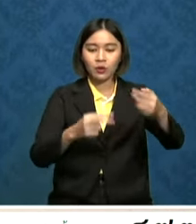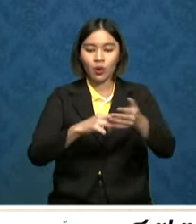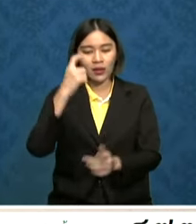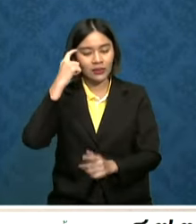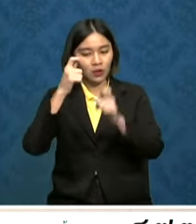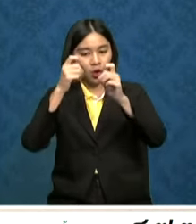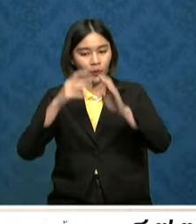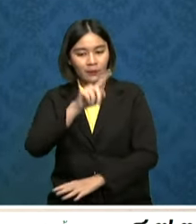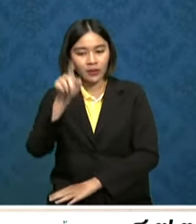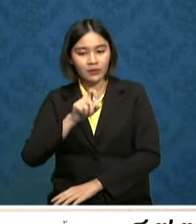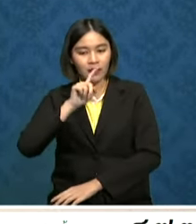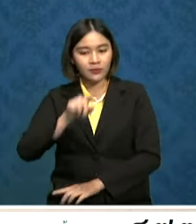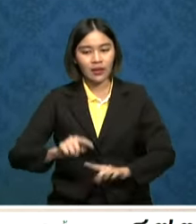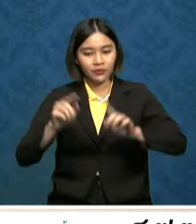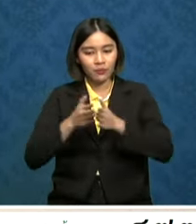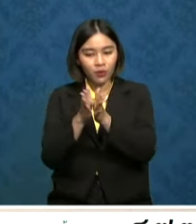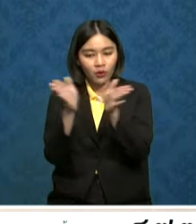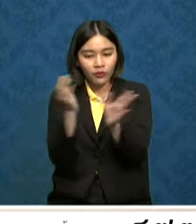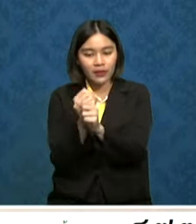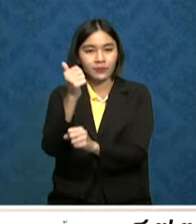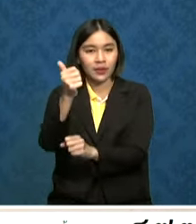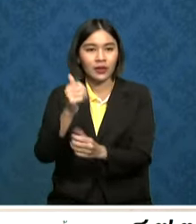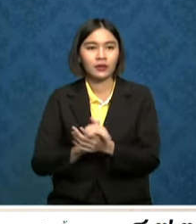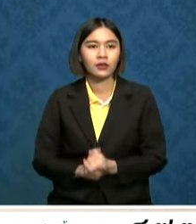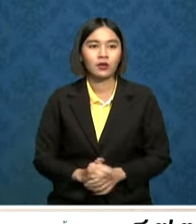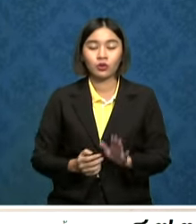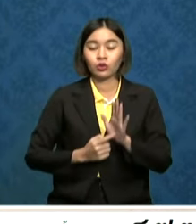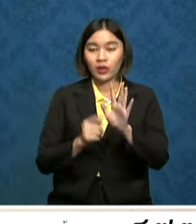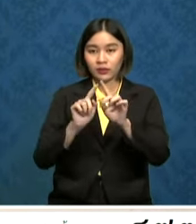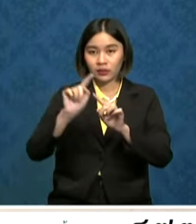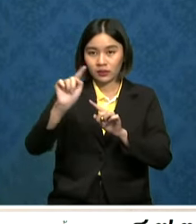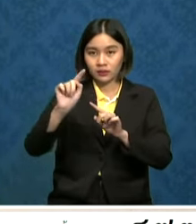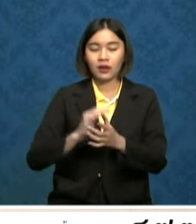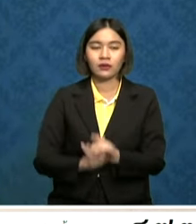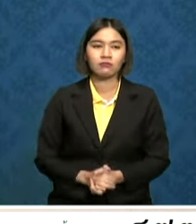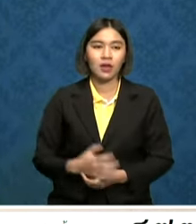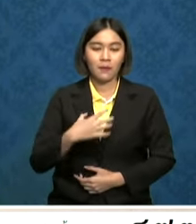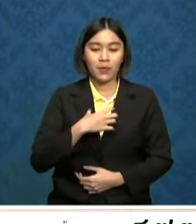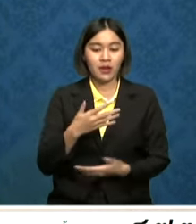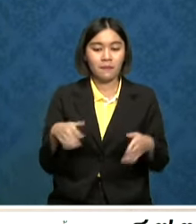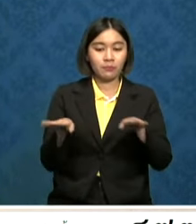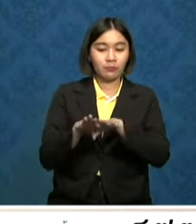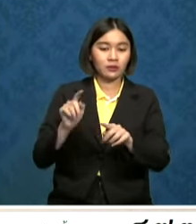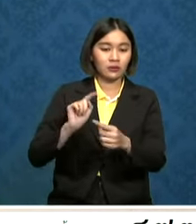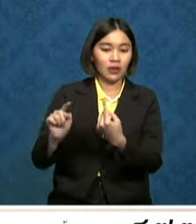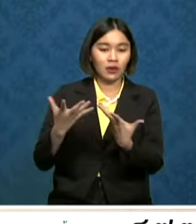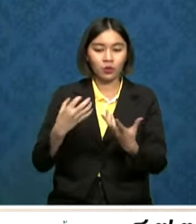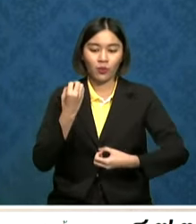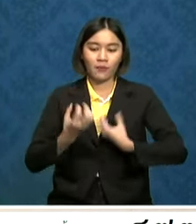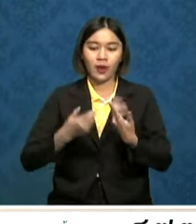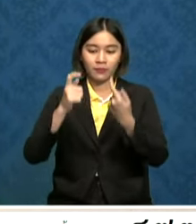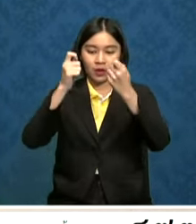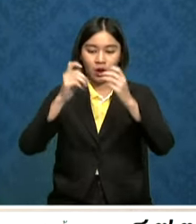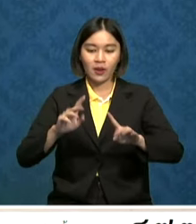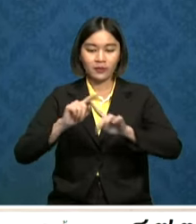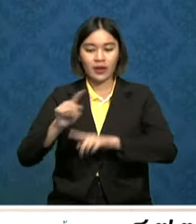คำถามและตัวเลือกคำตอบที่กว้างได้กว่านั้นครับตัวอย่างที่1ครับเราไม่ต้องการจะปิดกั้นความเป็นไปได้ในการออกแบบคำถามประชามติ